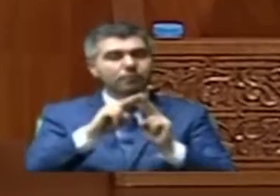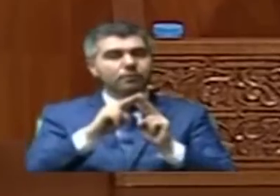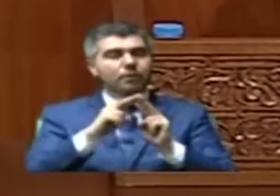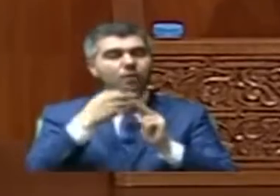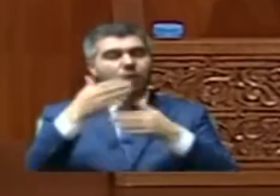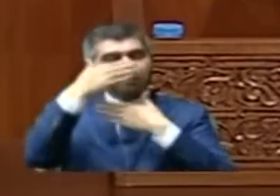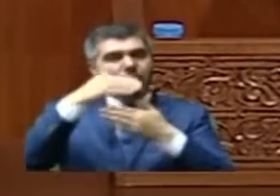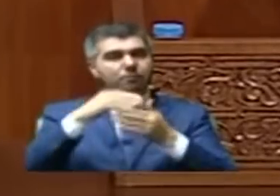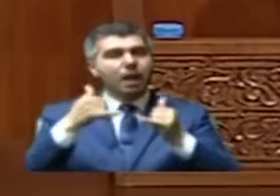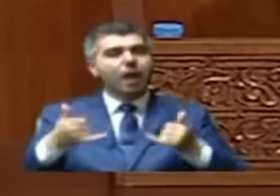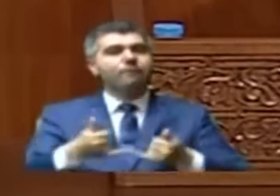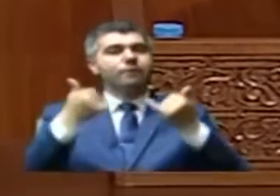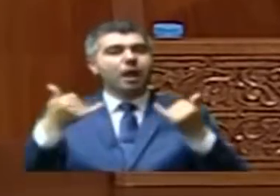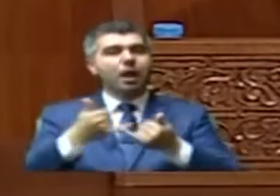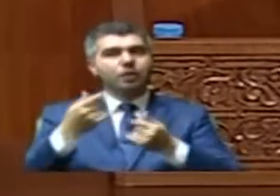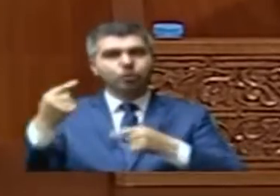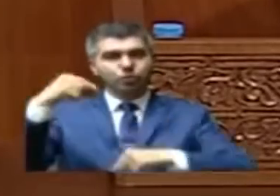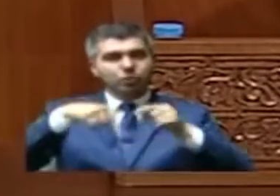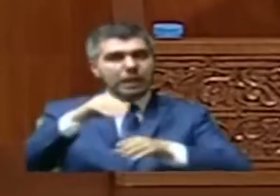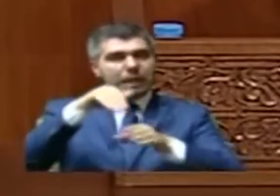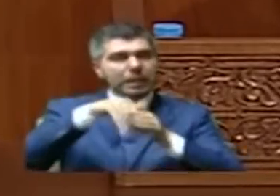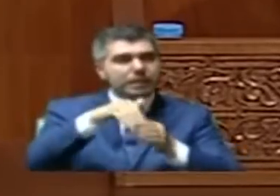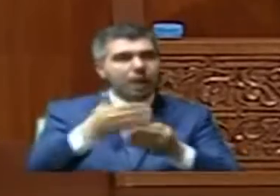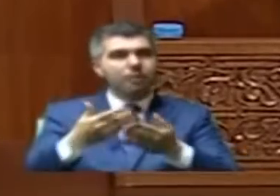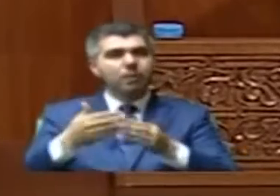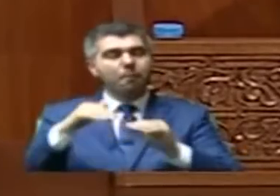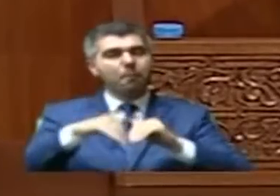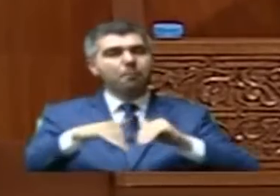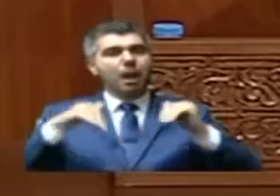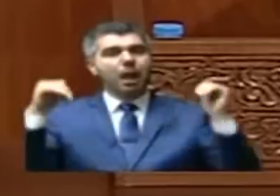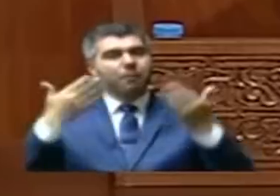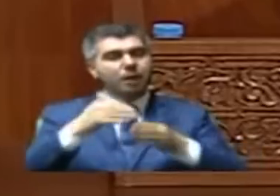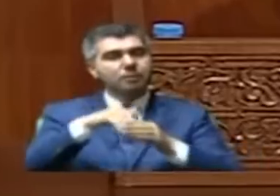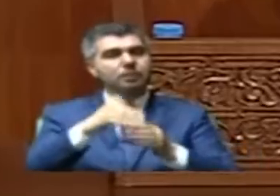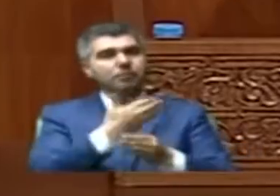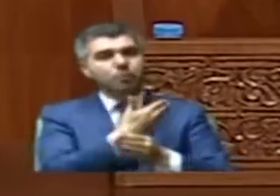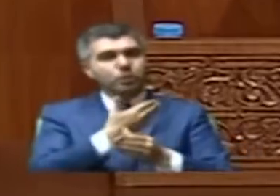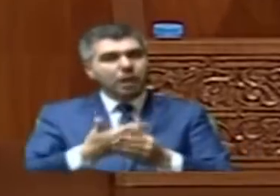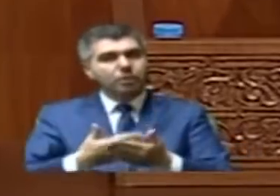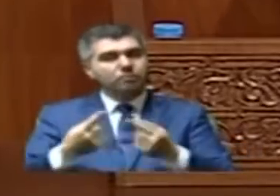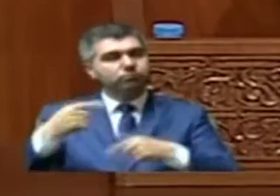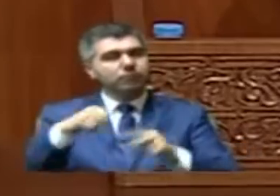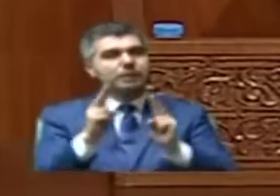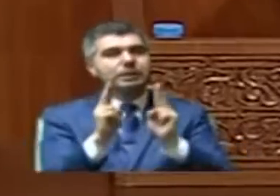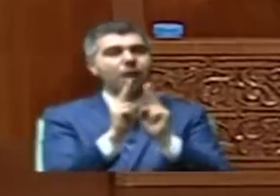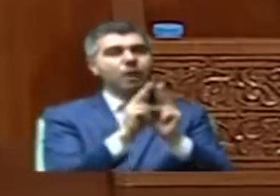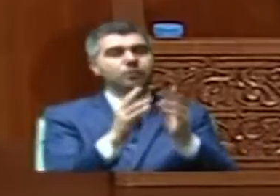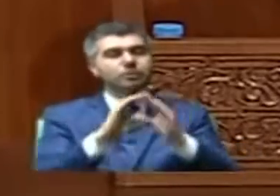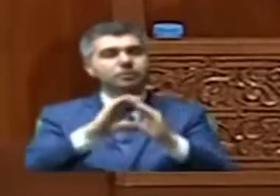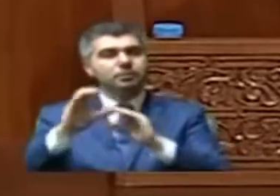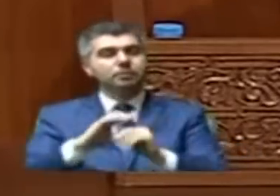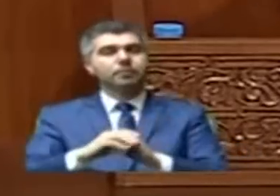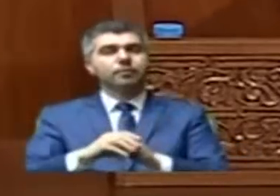الإقليمية والمحلية، وكيحضروا فيها الأحزاب السياسية وتستدعوا ليه البرلمانيين ويحضروا ويتواصلوا. لكن هناك عدد